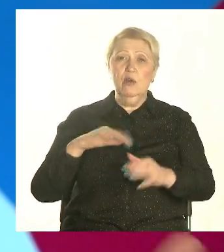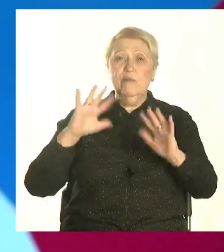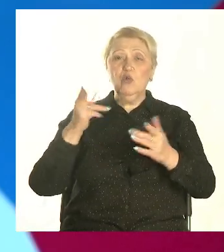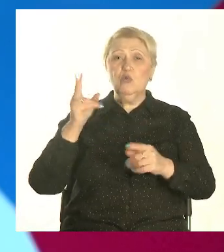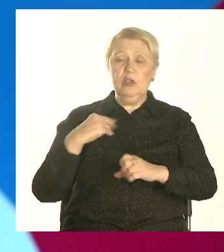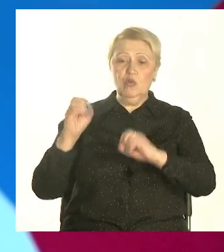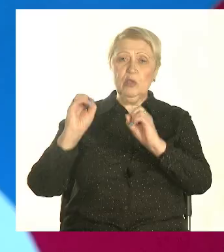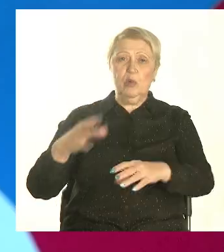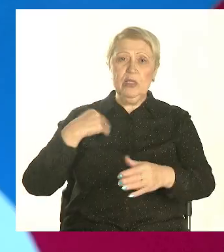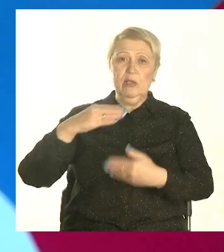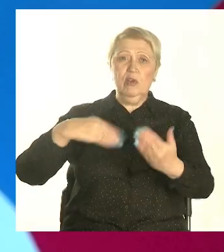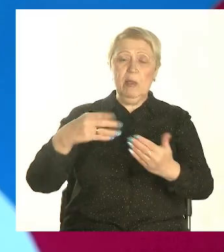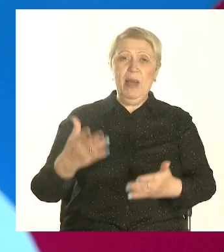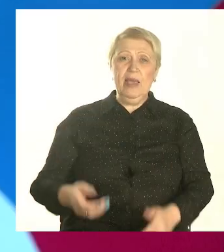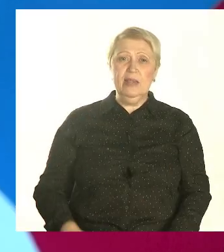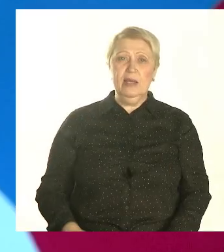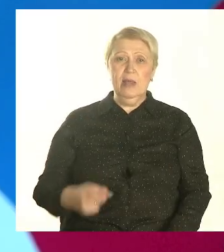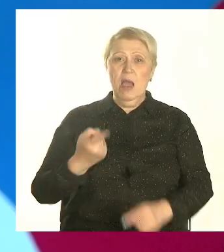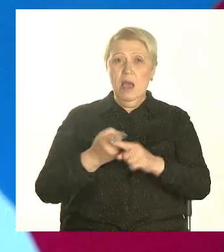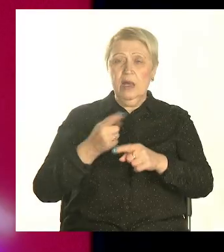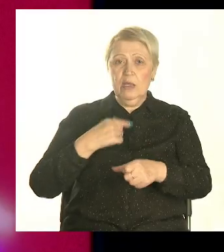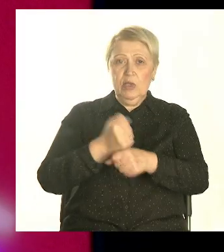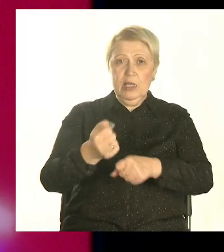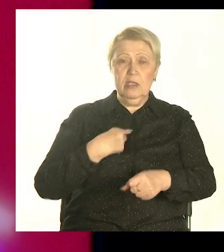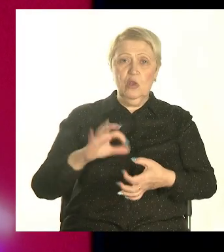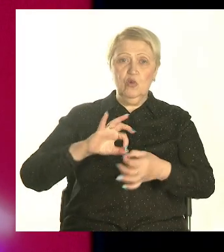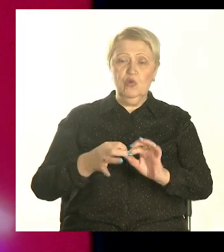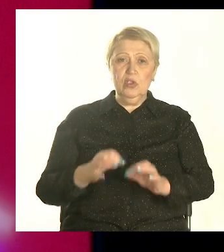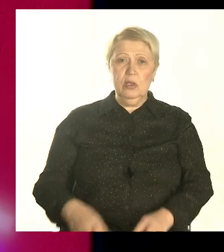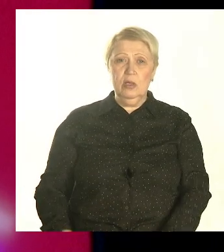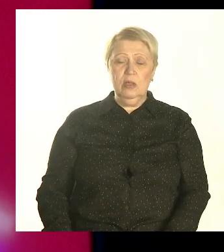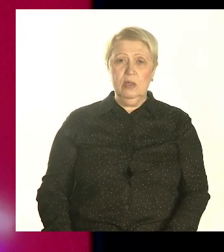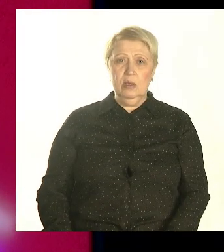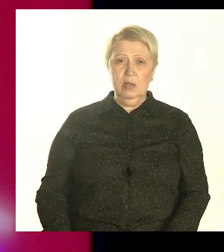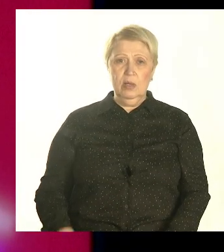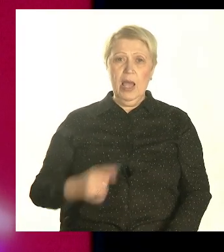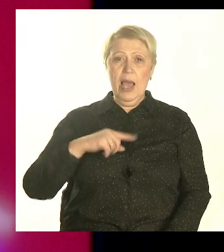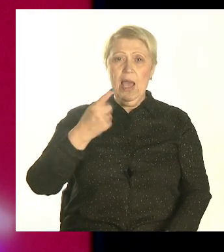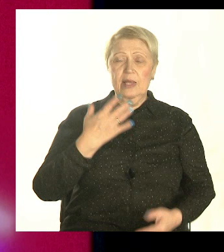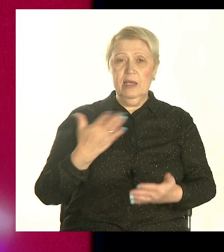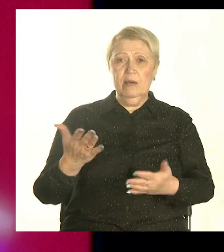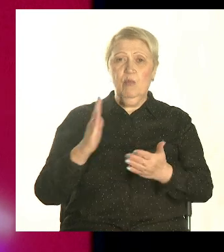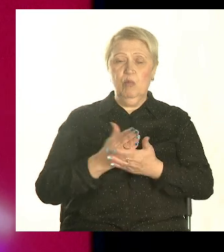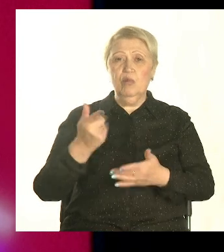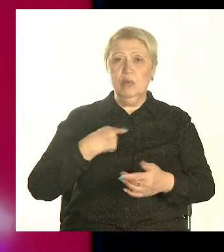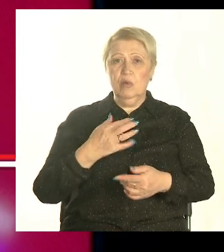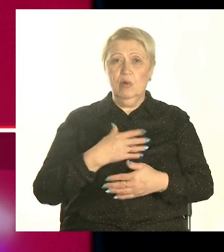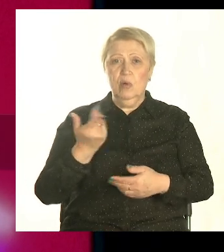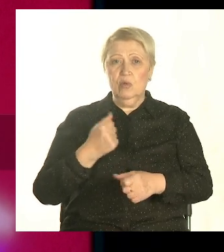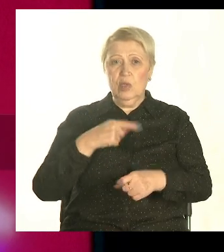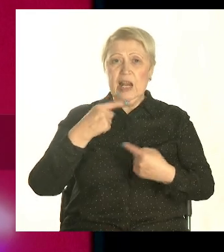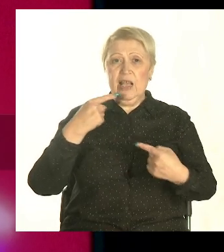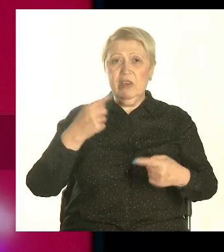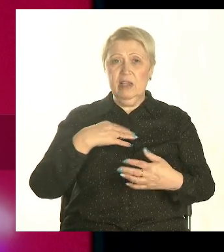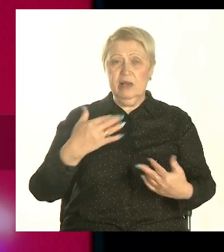бросил, либо его ветром сейчас, это же невозможно доказать. Что это, мне кажется, это одна из таких, одно из полей, где будут, ну, достаточно. Ну, смотрите, споров.